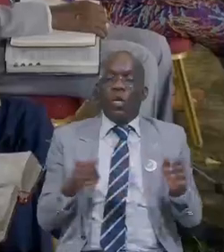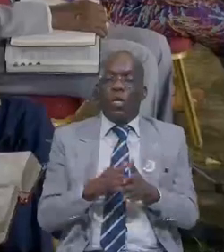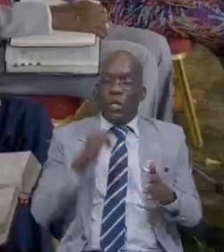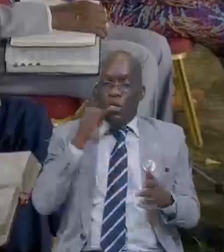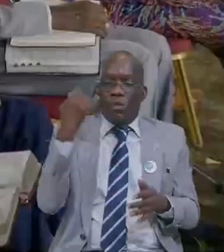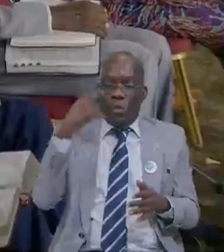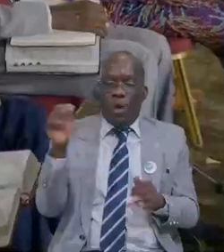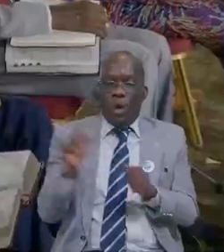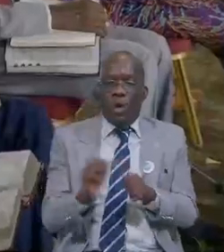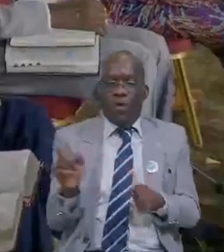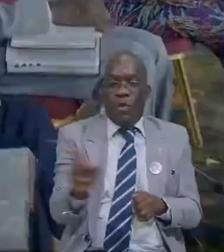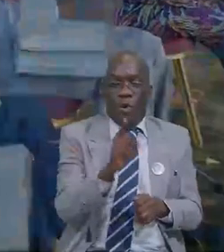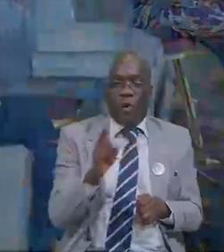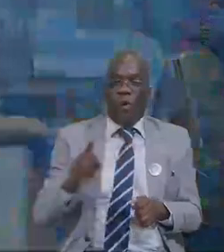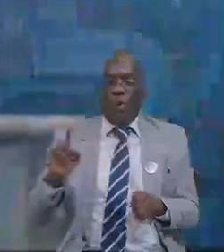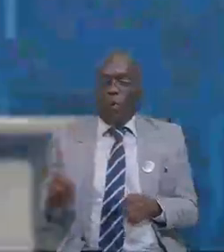pour chacun.